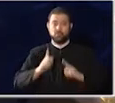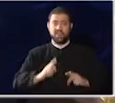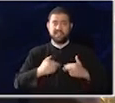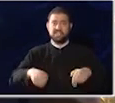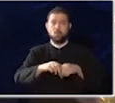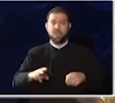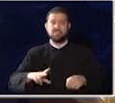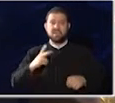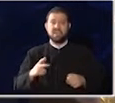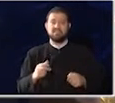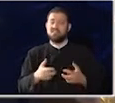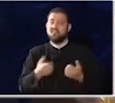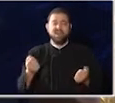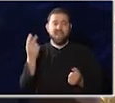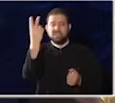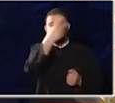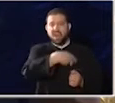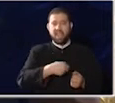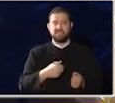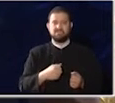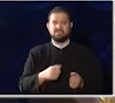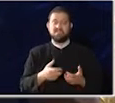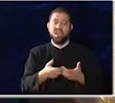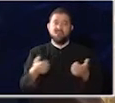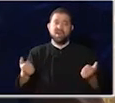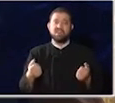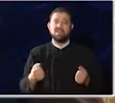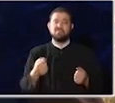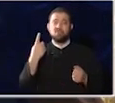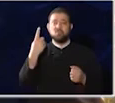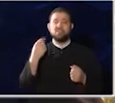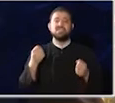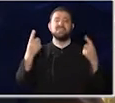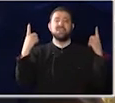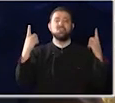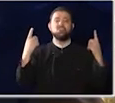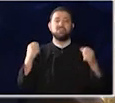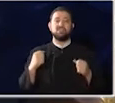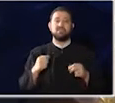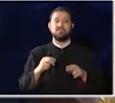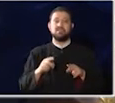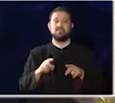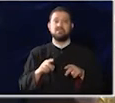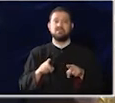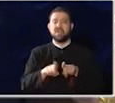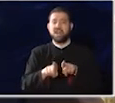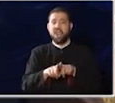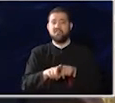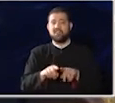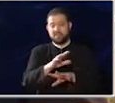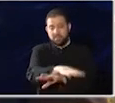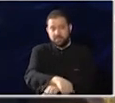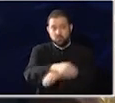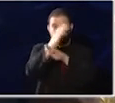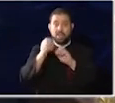rămâne absurdă, fără înțeles și fără o finalitate precum cea a mântuirii, adică a